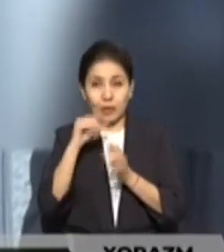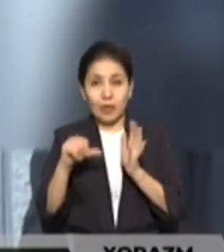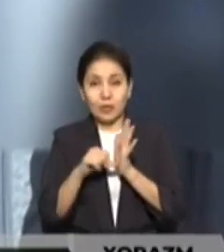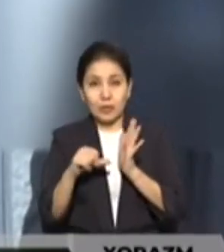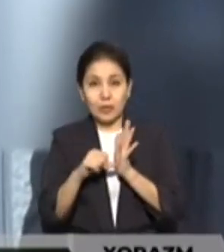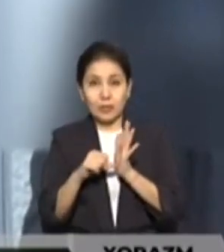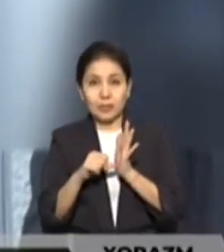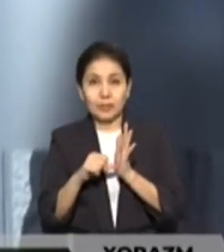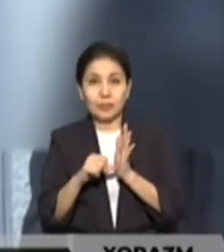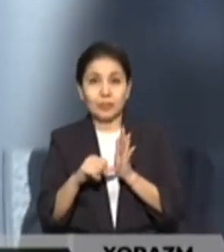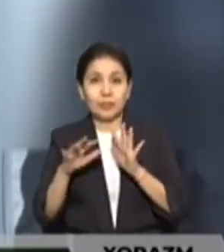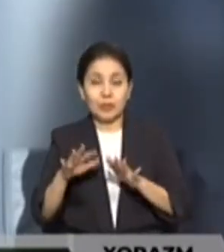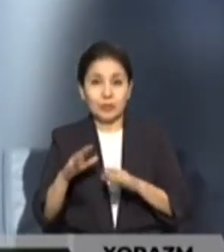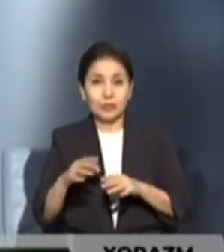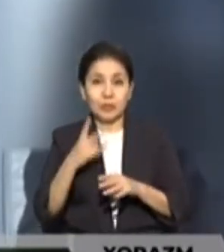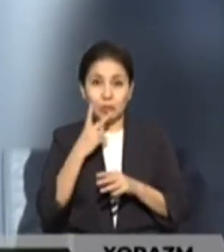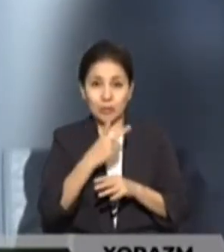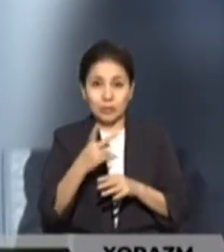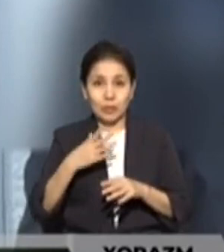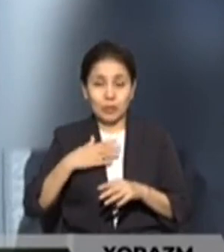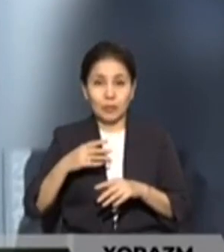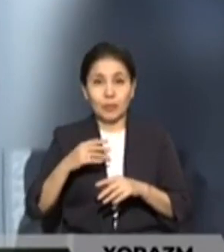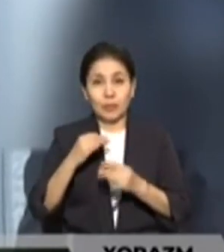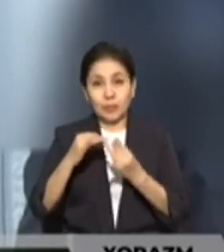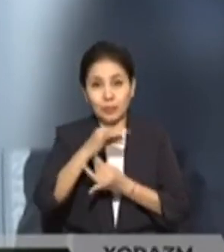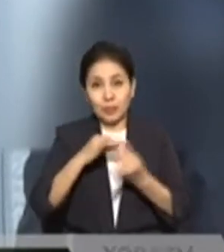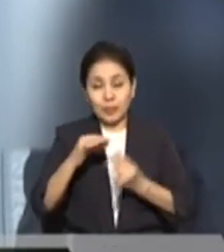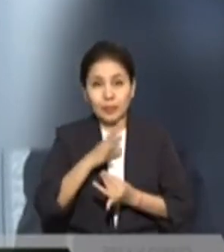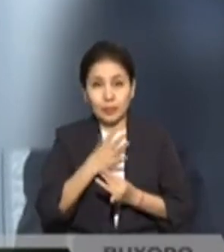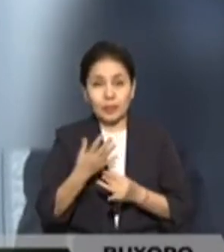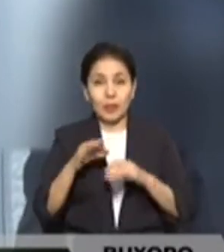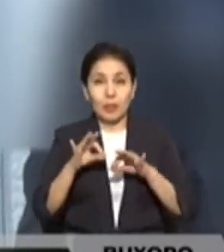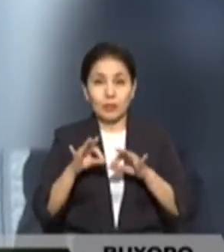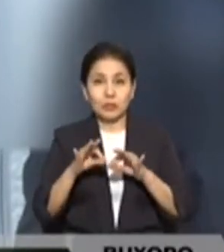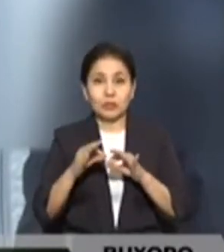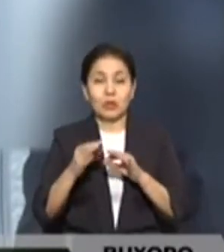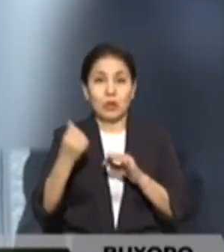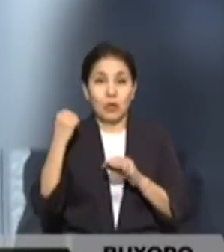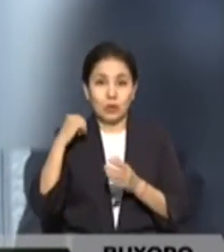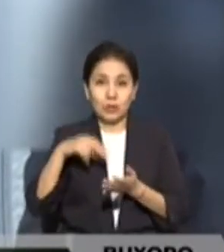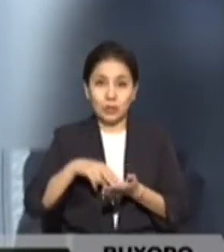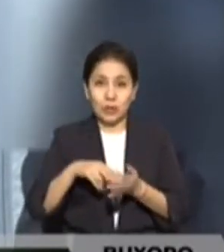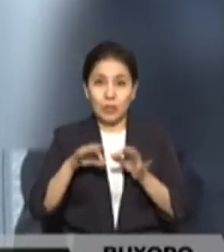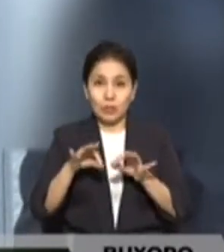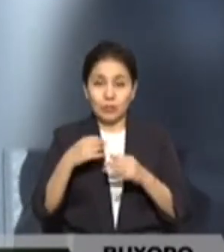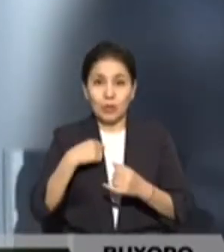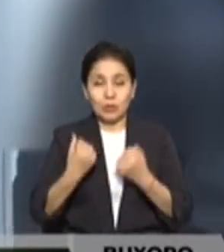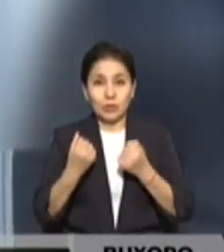dedi. Geldik. Togun bile yaklaştı. Moşna'nın arka tomanında. O Moşna